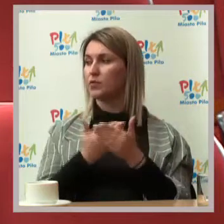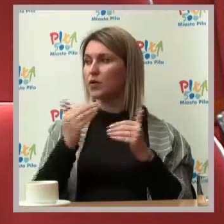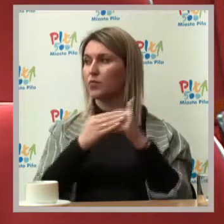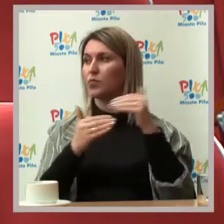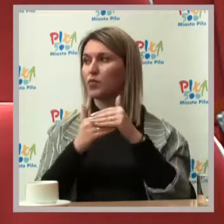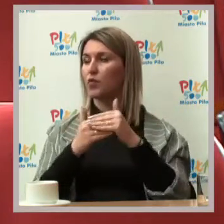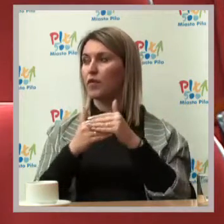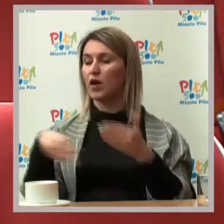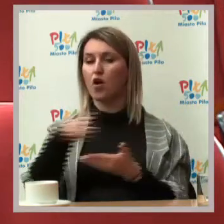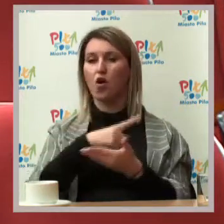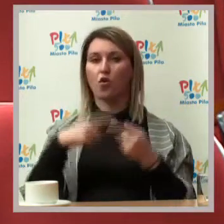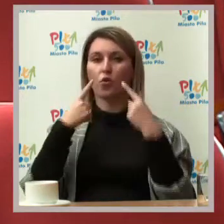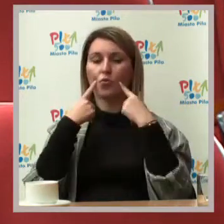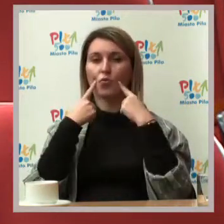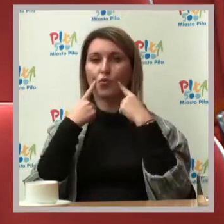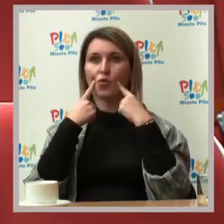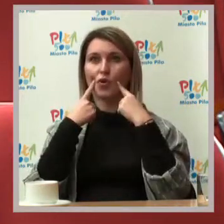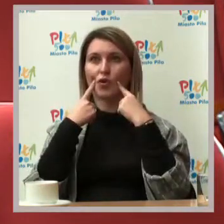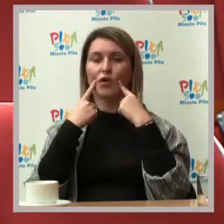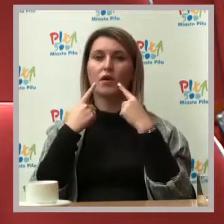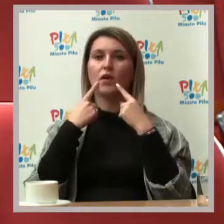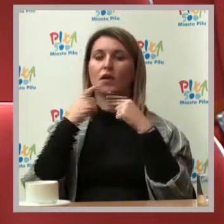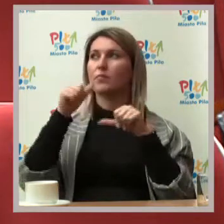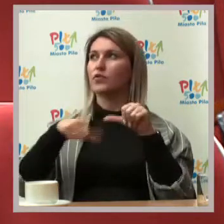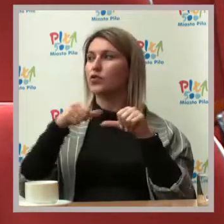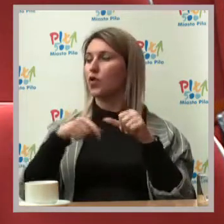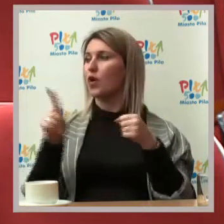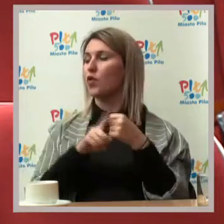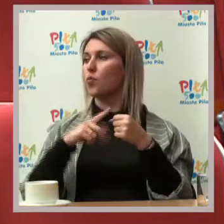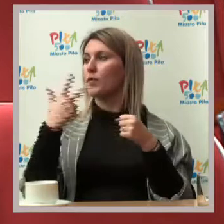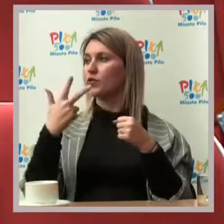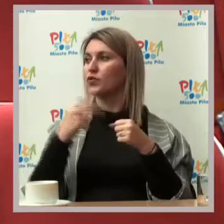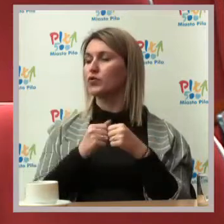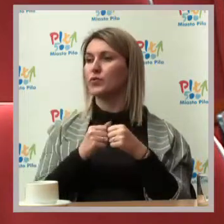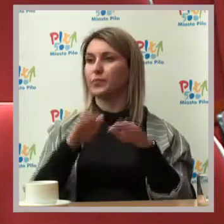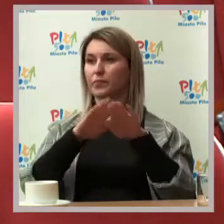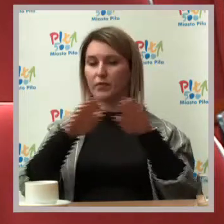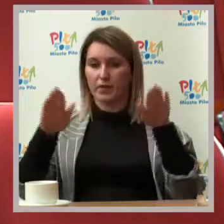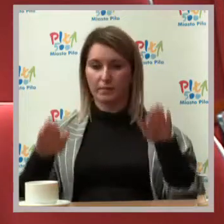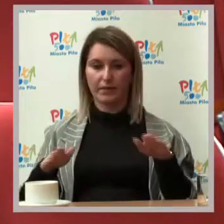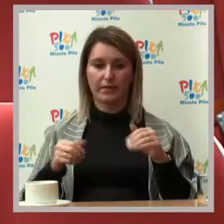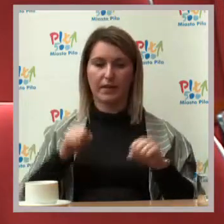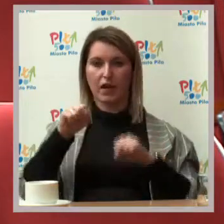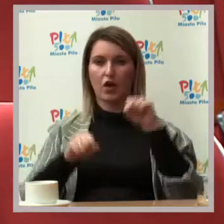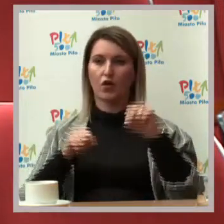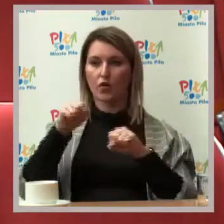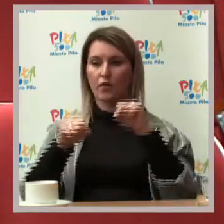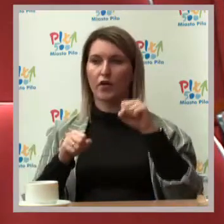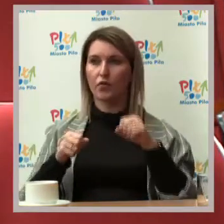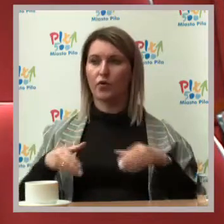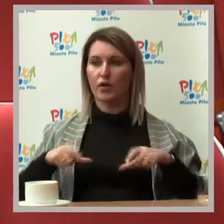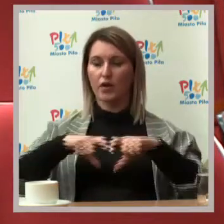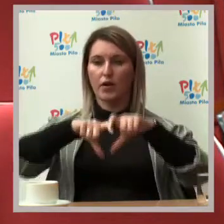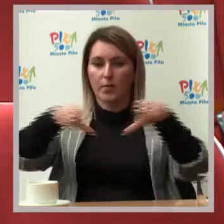ogrodu przedszkolnego w przedszkole nr 3, budowę stanowisk dla rowerów, montażu boisk, wyposażenia